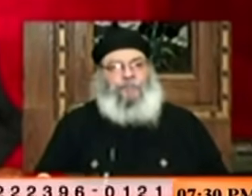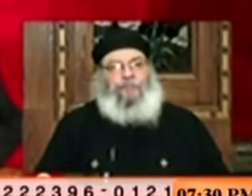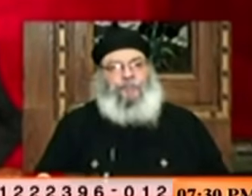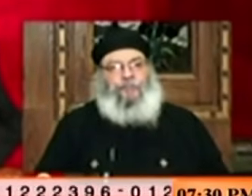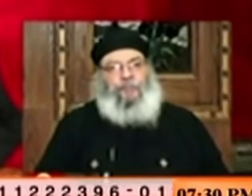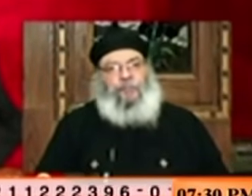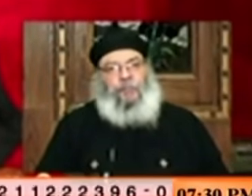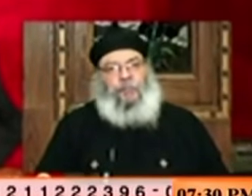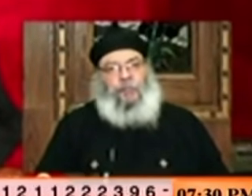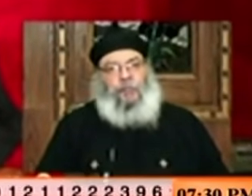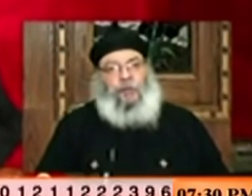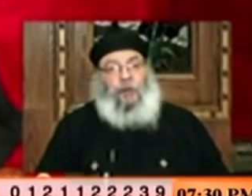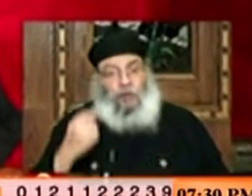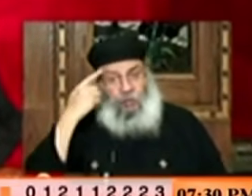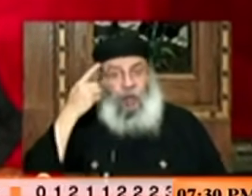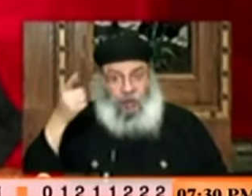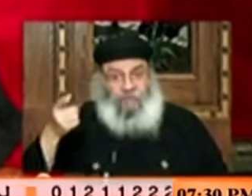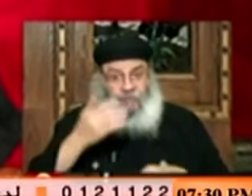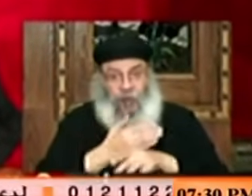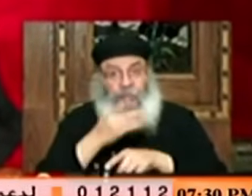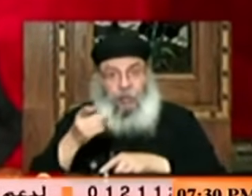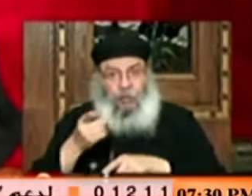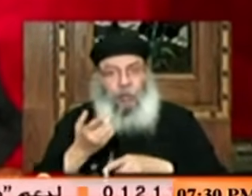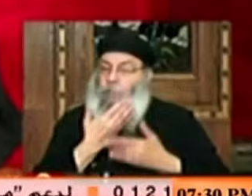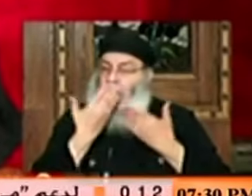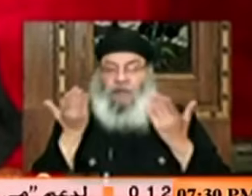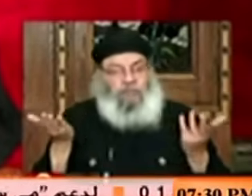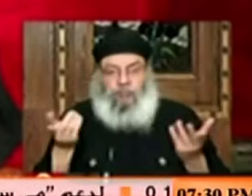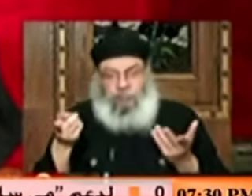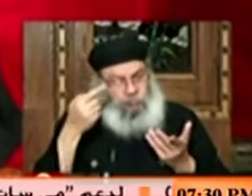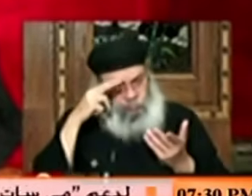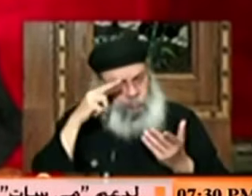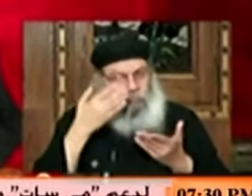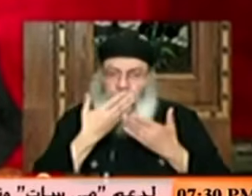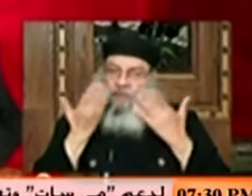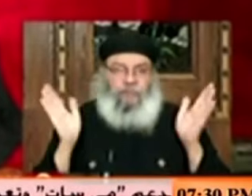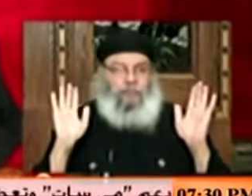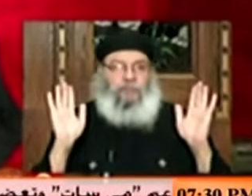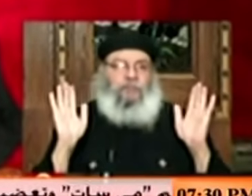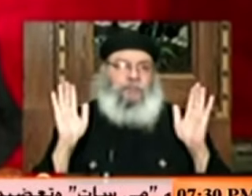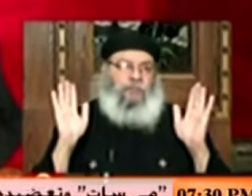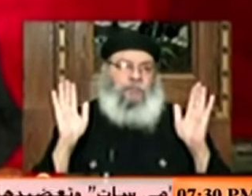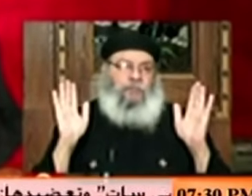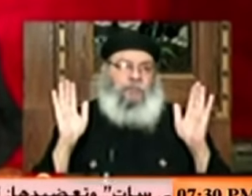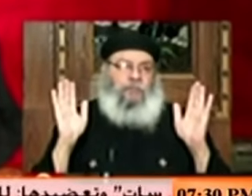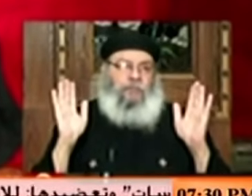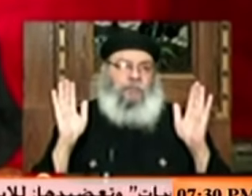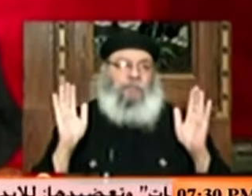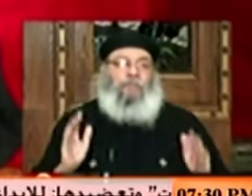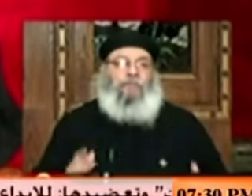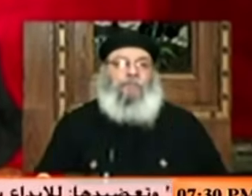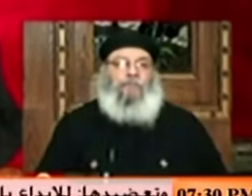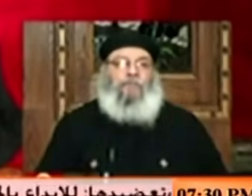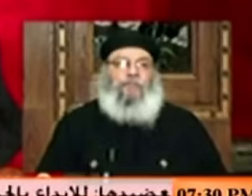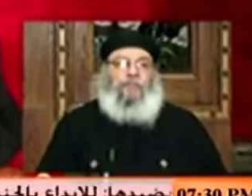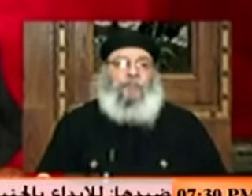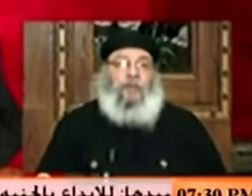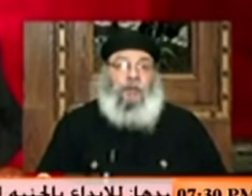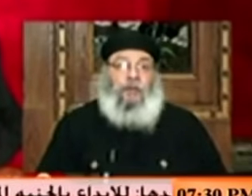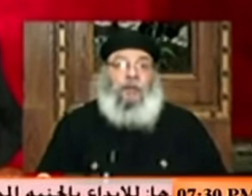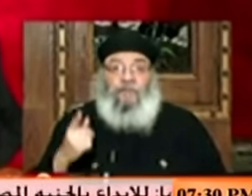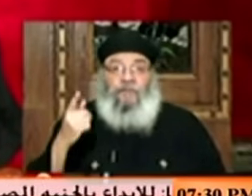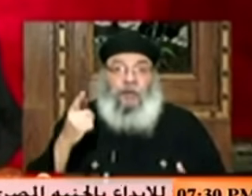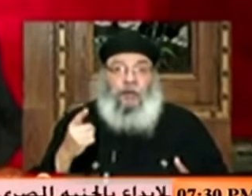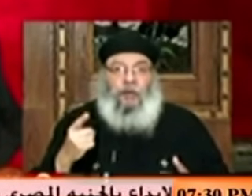انت تعرف المريض ده او الجريح دهلك لا ماعرفوش والجامعيات دي الاف من